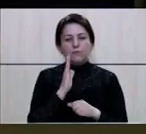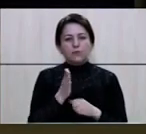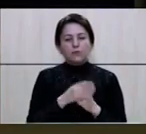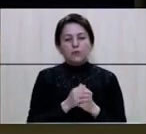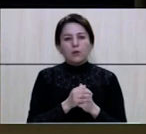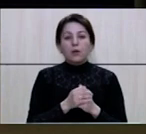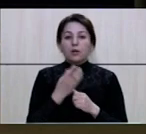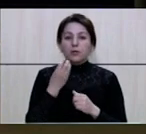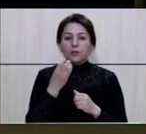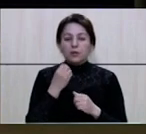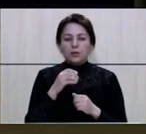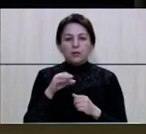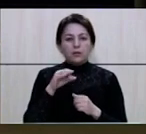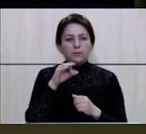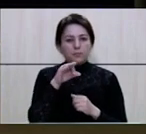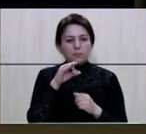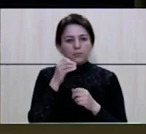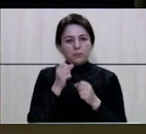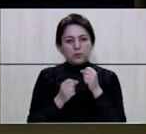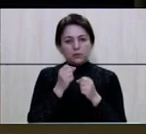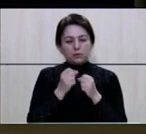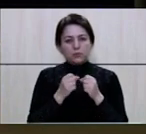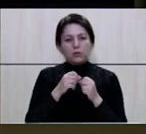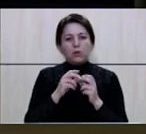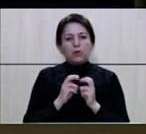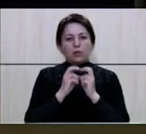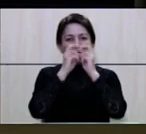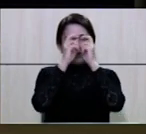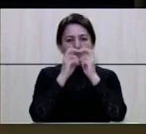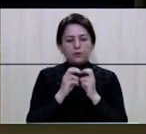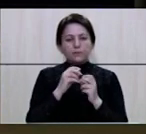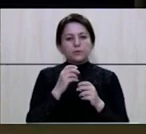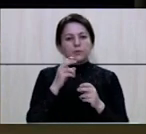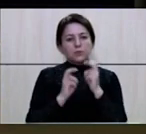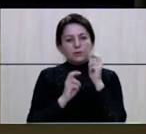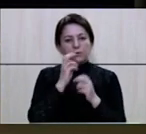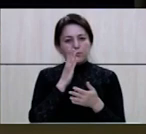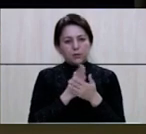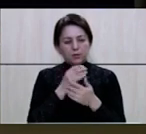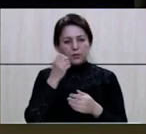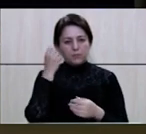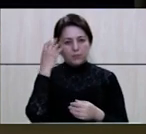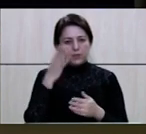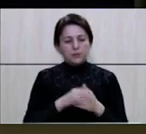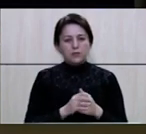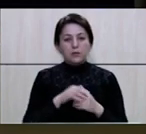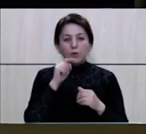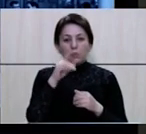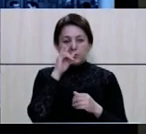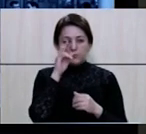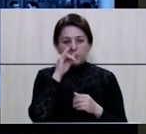Bundan tashqari yana mashinasozlikning lift zavodi borligini ham bilasiz. U Samarqand